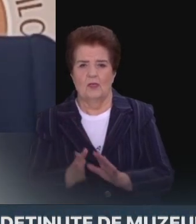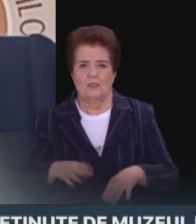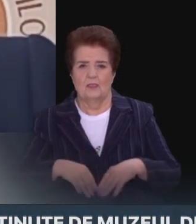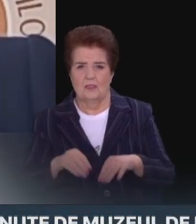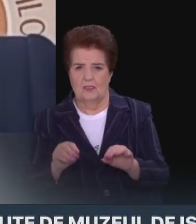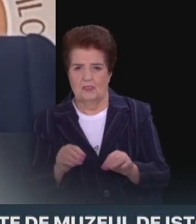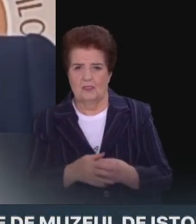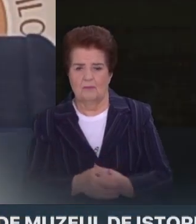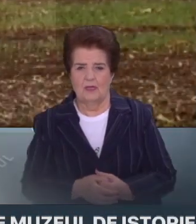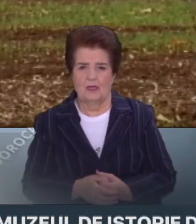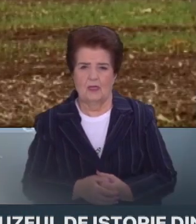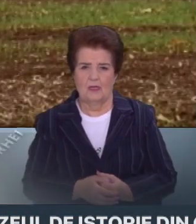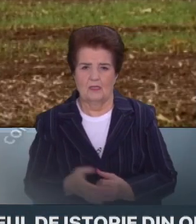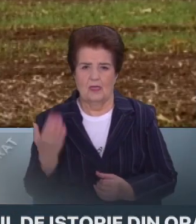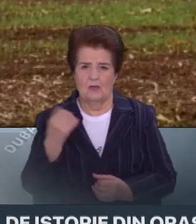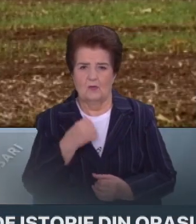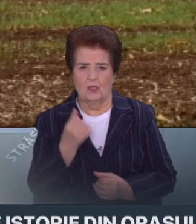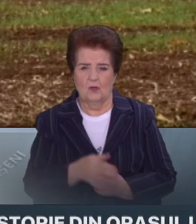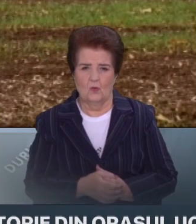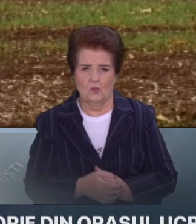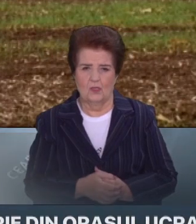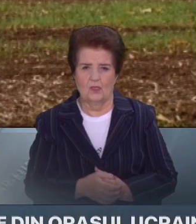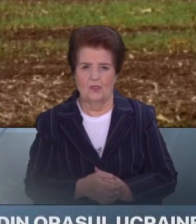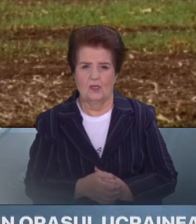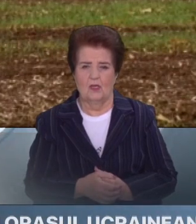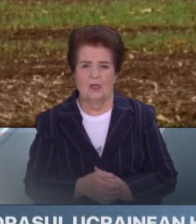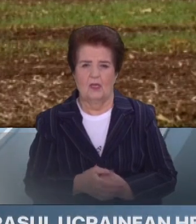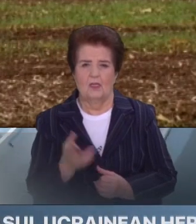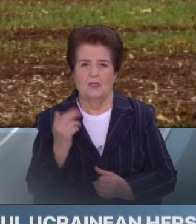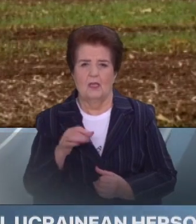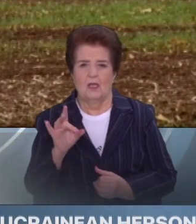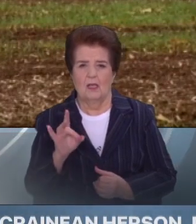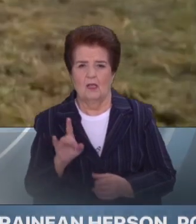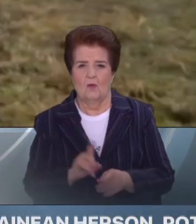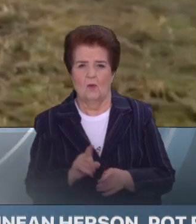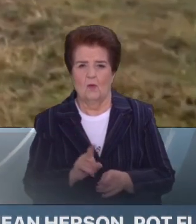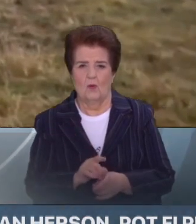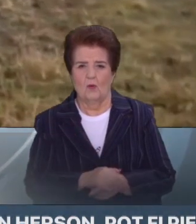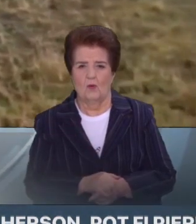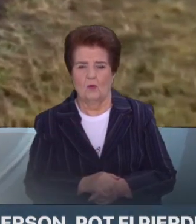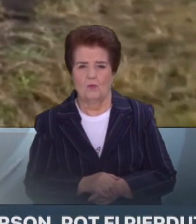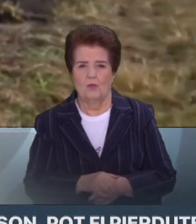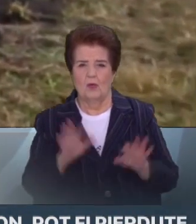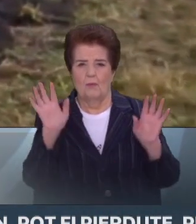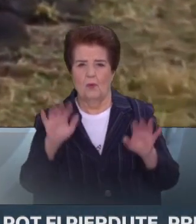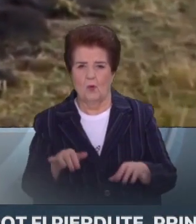uscat anul trecut, anțert chiar, dar oricum au survenit ploile,